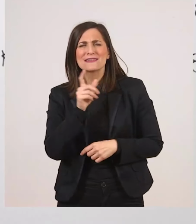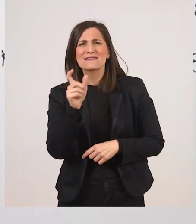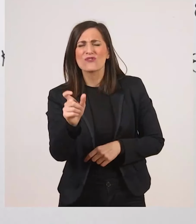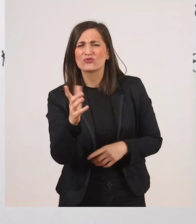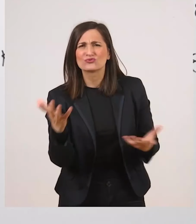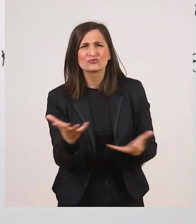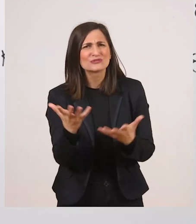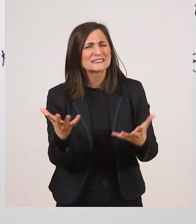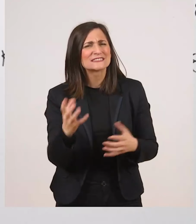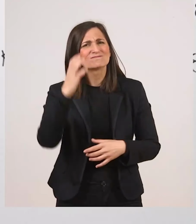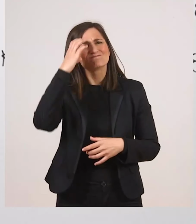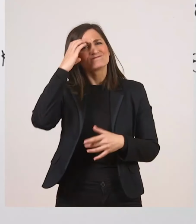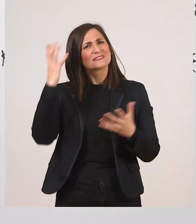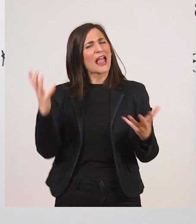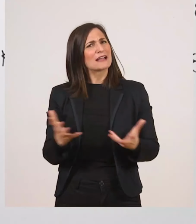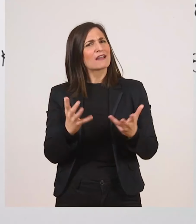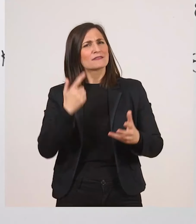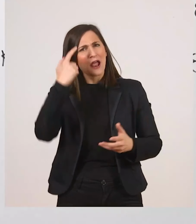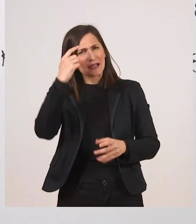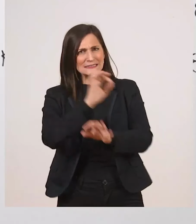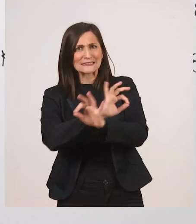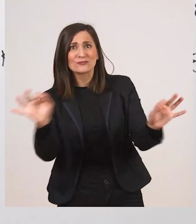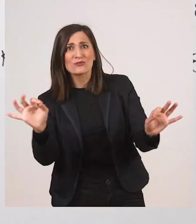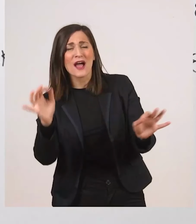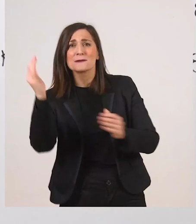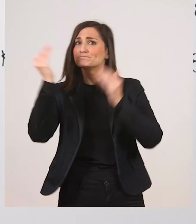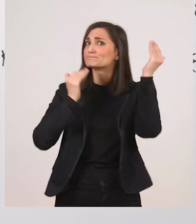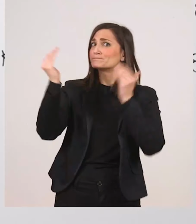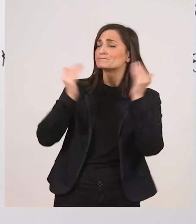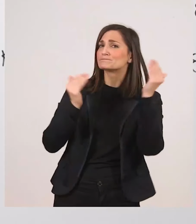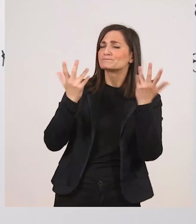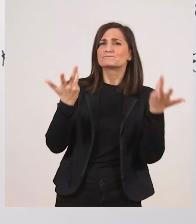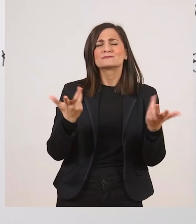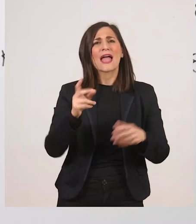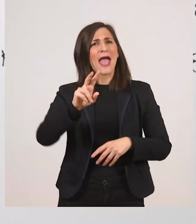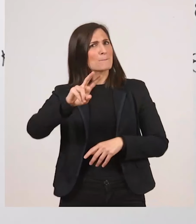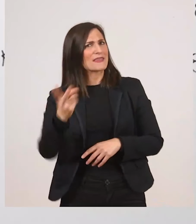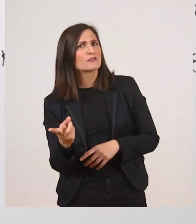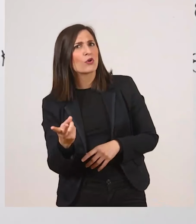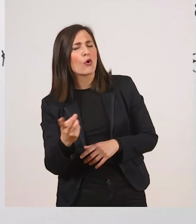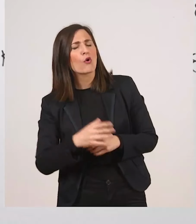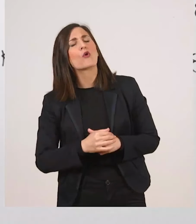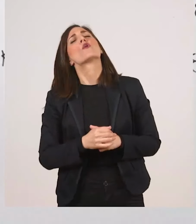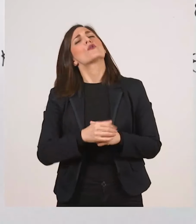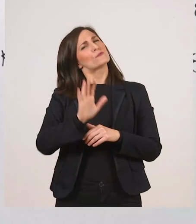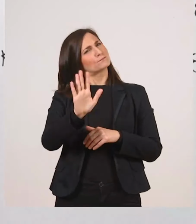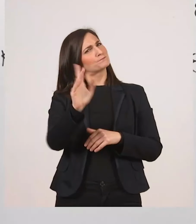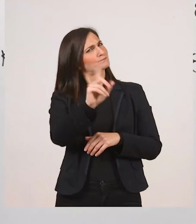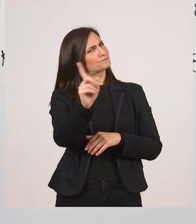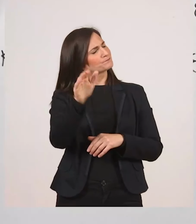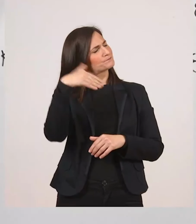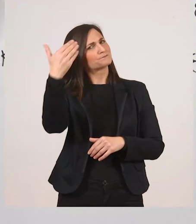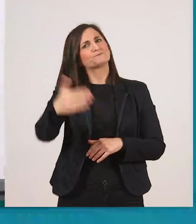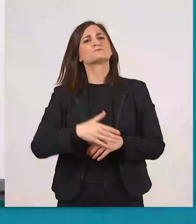Κάτι μου θυμίζει, αλλά είμαι σίγουρος. Δεν είμαι. Μήπως είναι επίθετο? Και αυτή εδώ